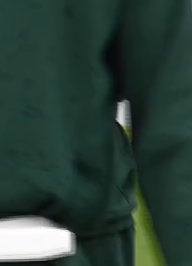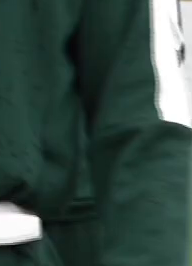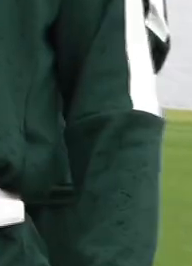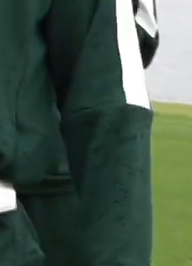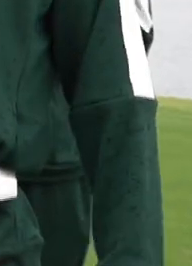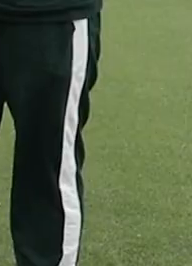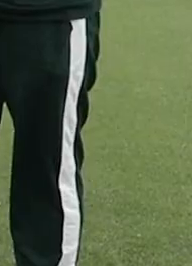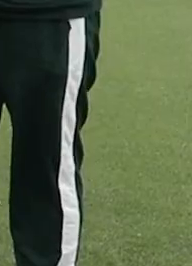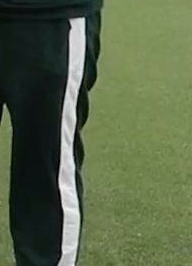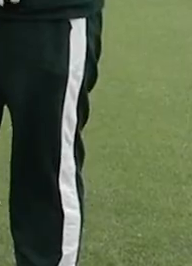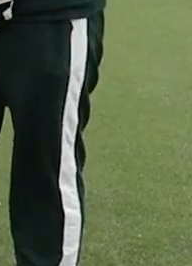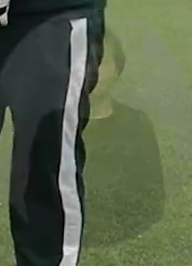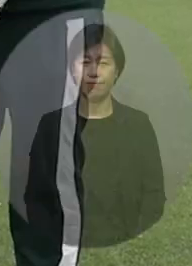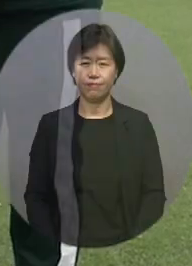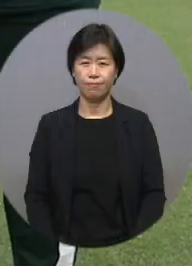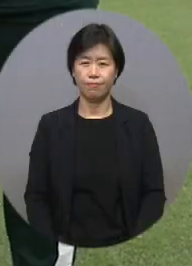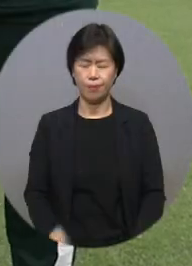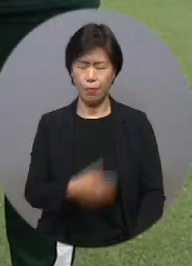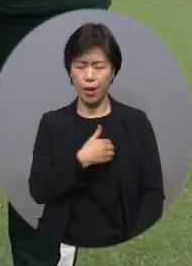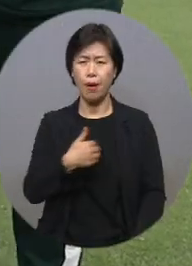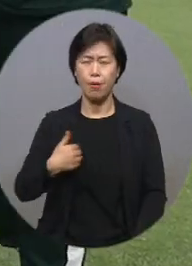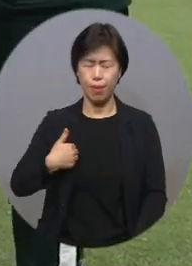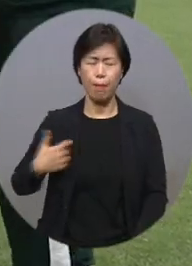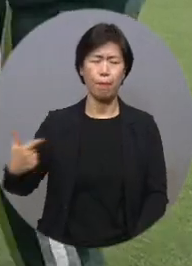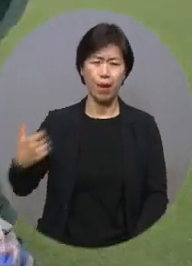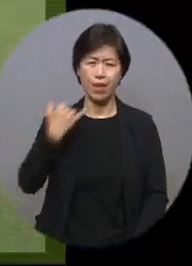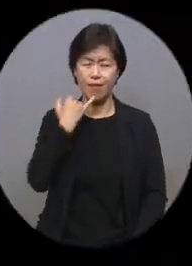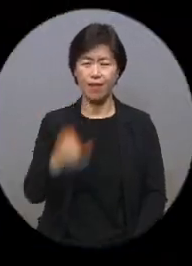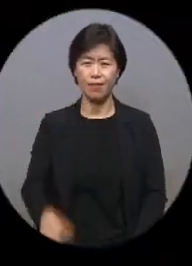정말 것처럼.